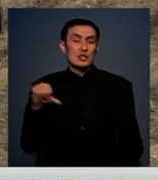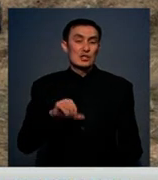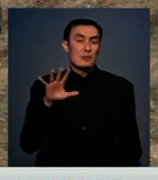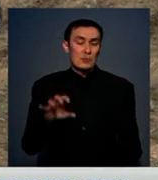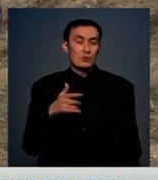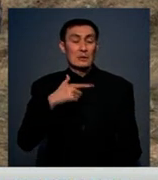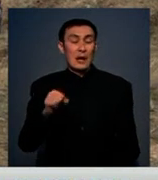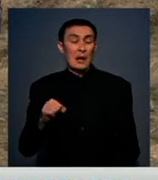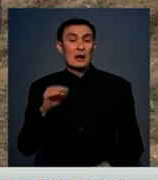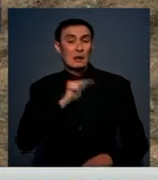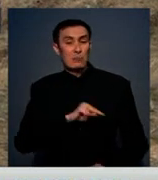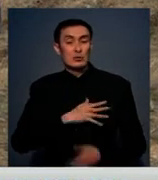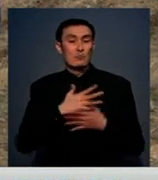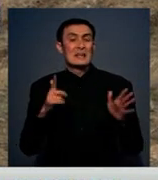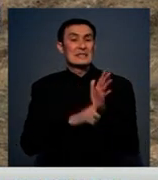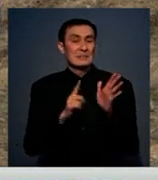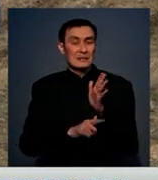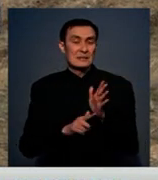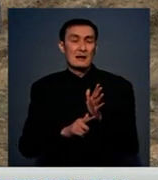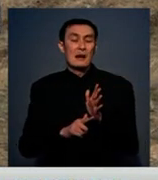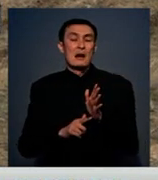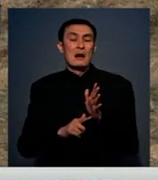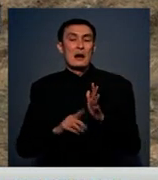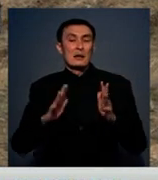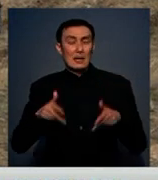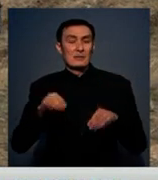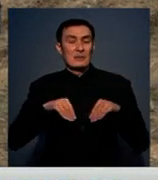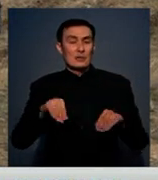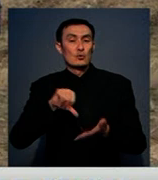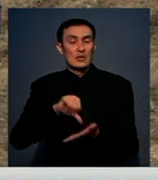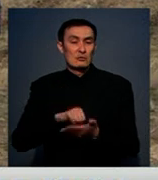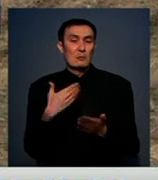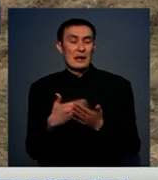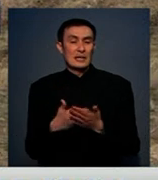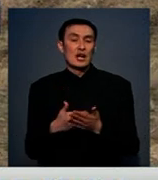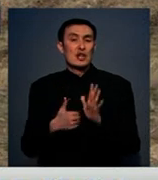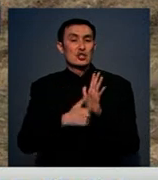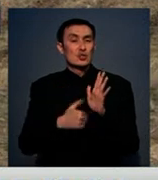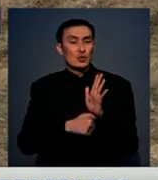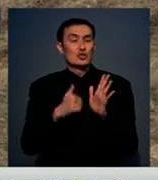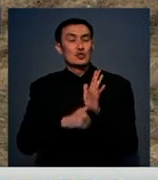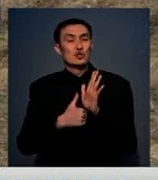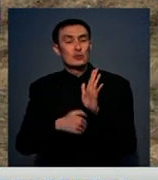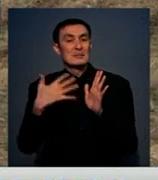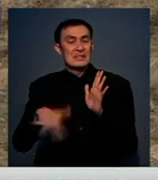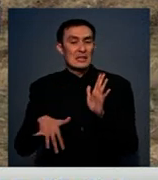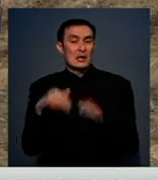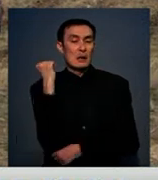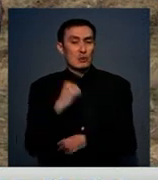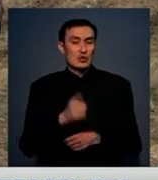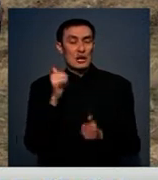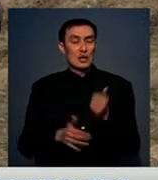1500 гектар. Работают более 70 агрегатов. На посадке задействовано порядка 600-650 человек